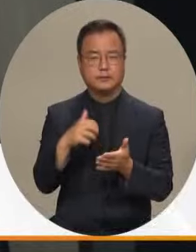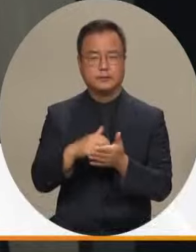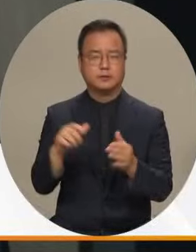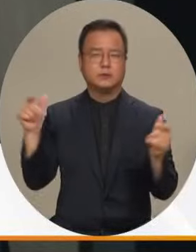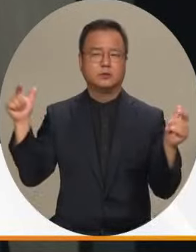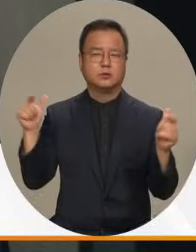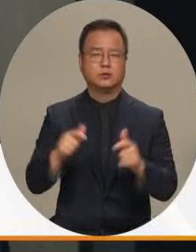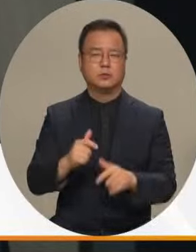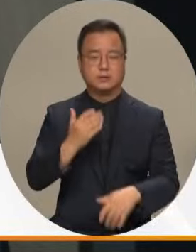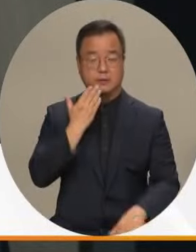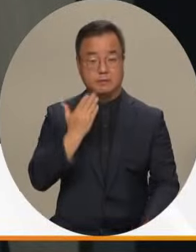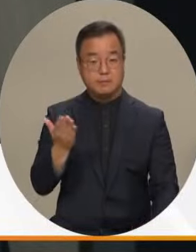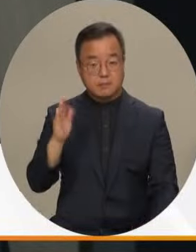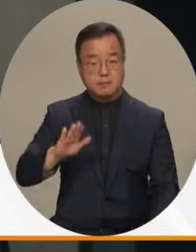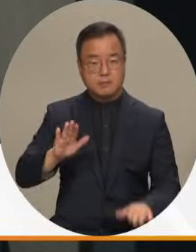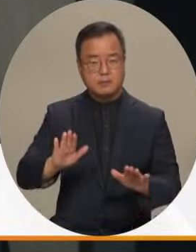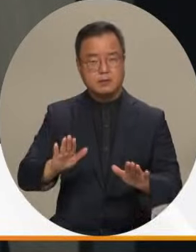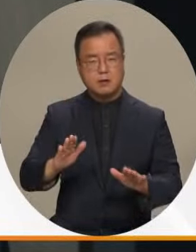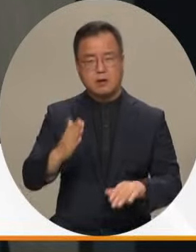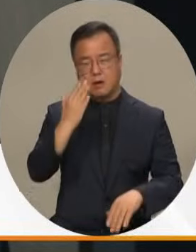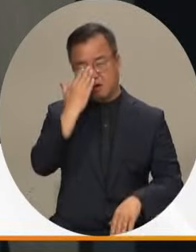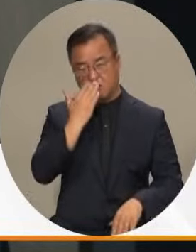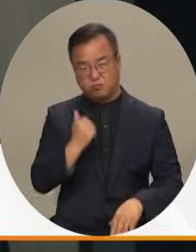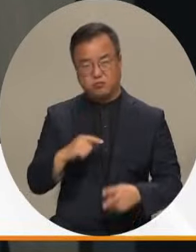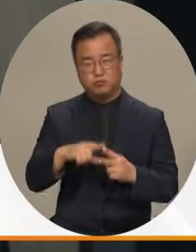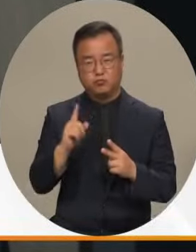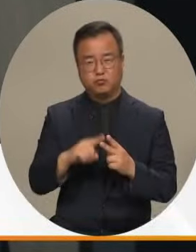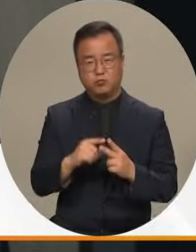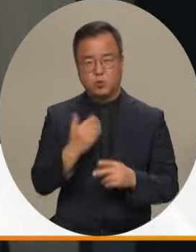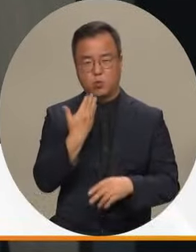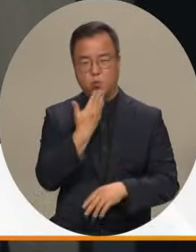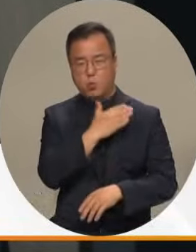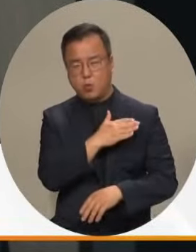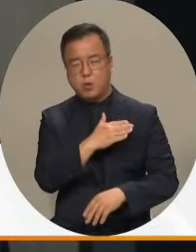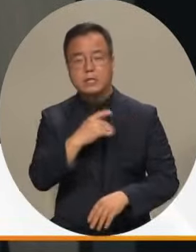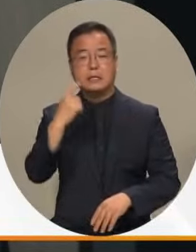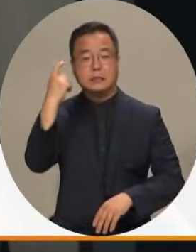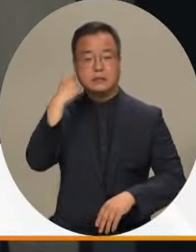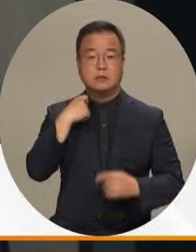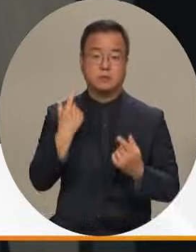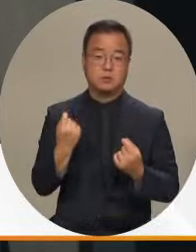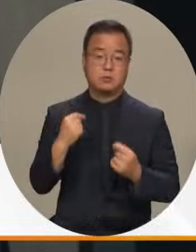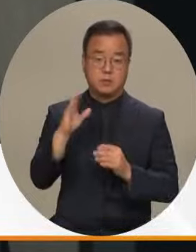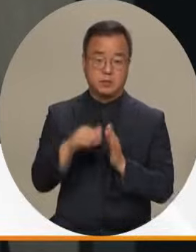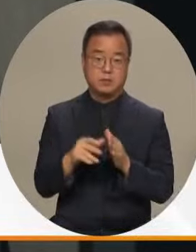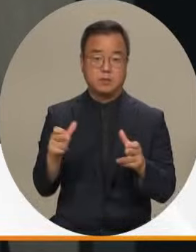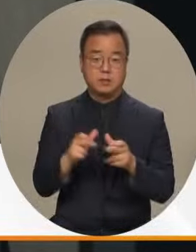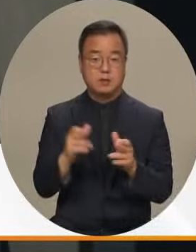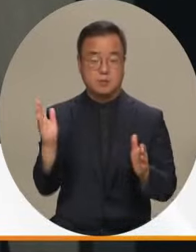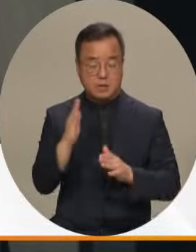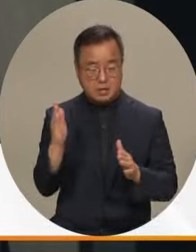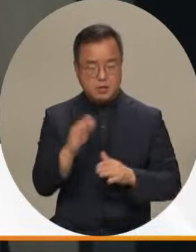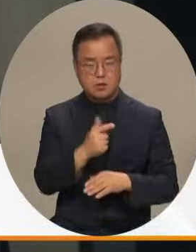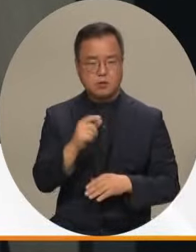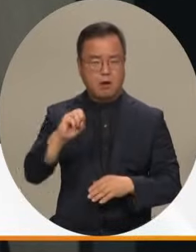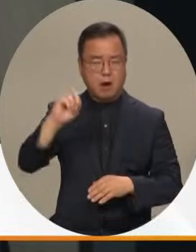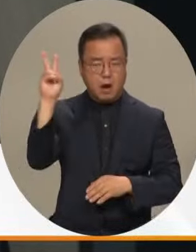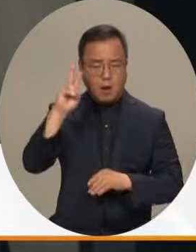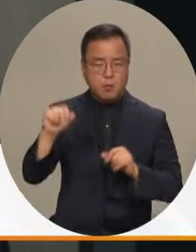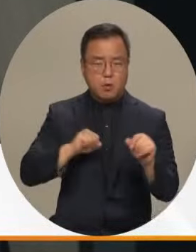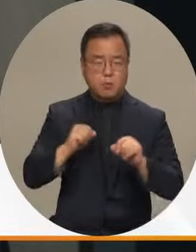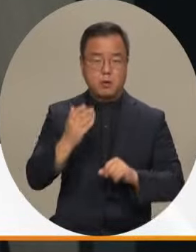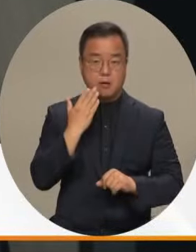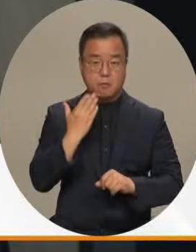텐데, 이렇게 지루하거나 혹은 뭔가 소외받는다는 기분이 들 때 장애 학생들이 다양한 돌발 행동들을 하게 되고,